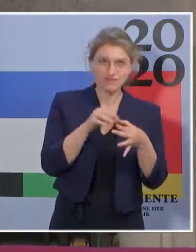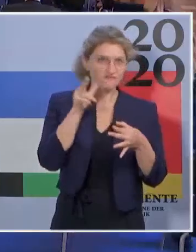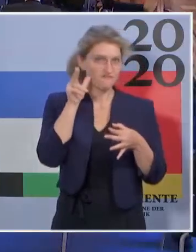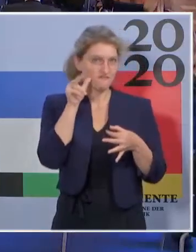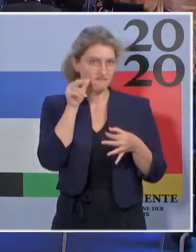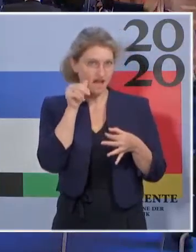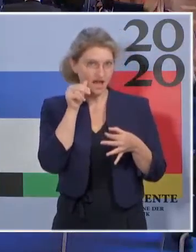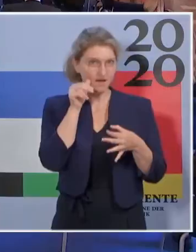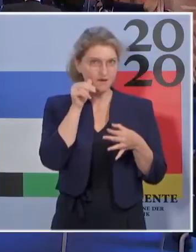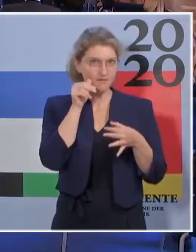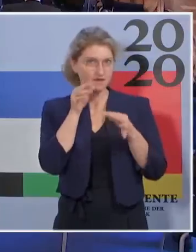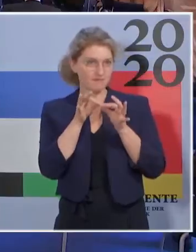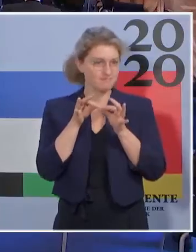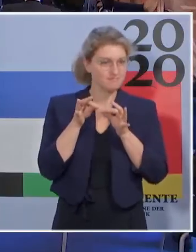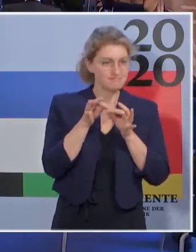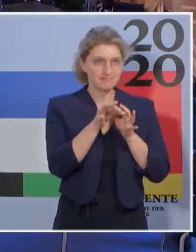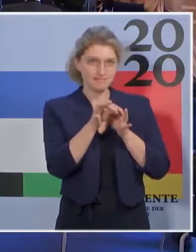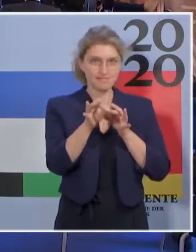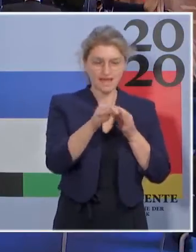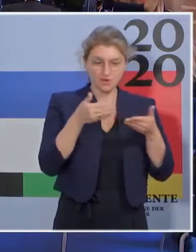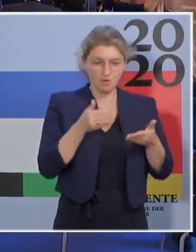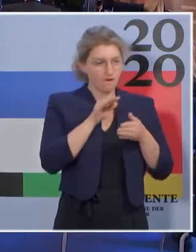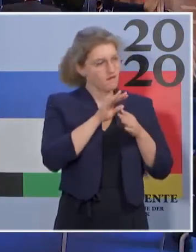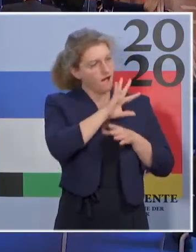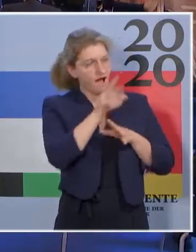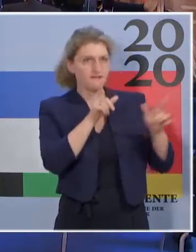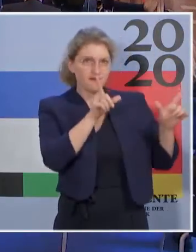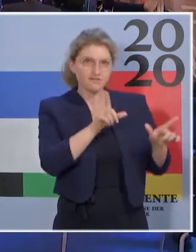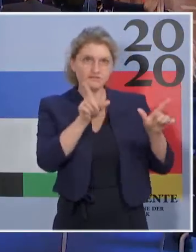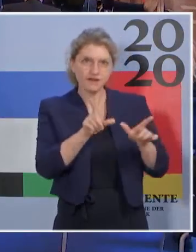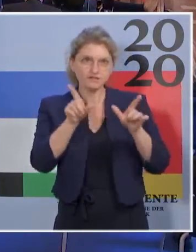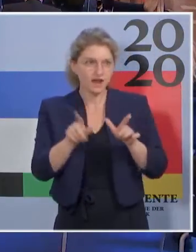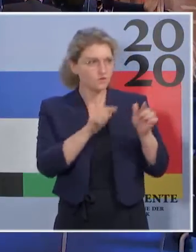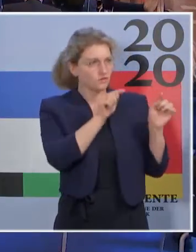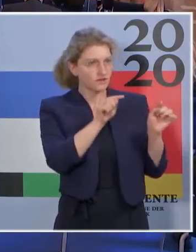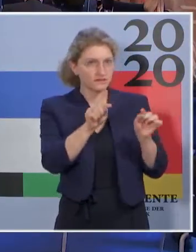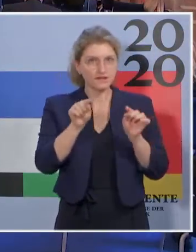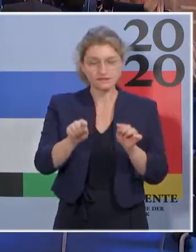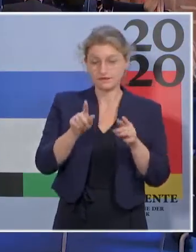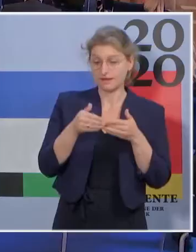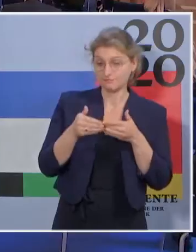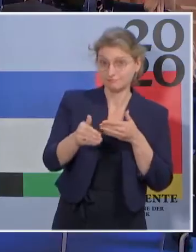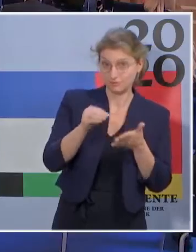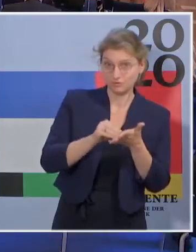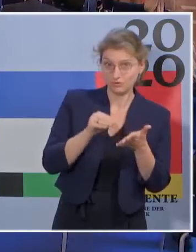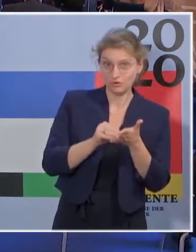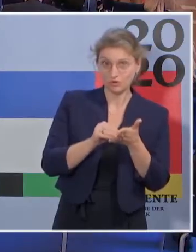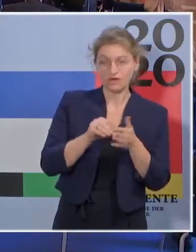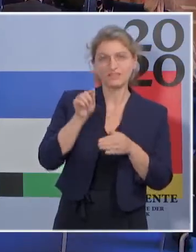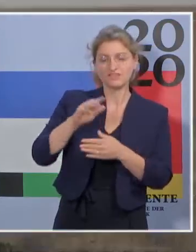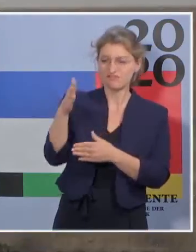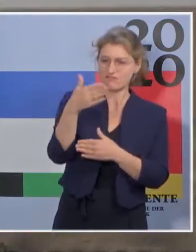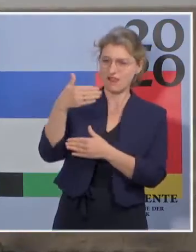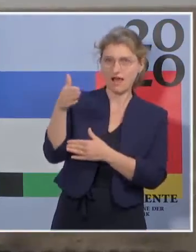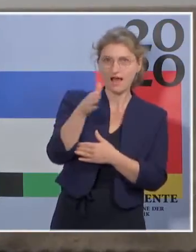das Leitsujet, das uns dieses Jahr bei allen Veranstaltungen begleitet hat und noch immer begleitet, ist eine fiktive Flagge,